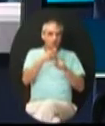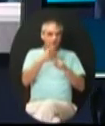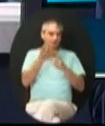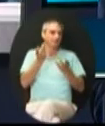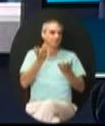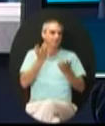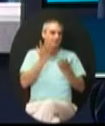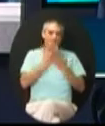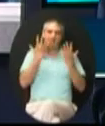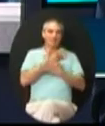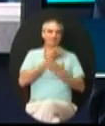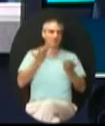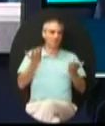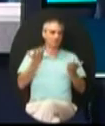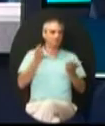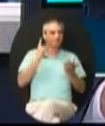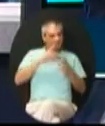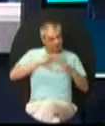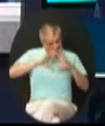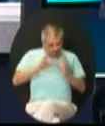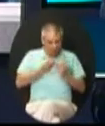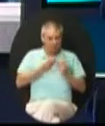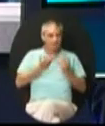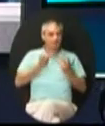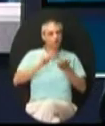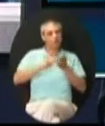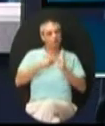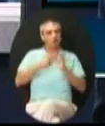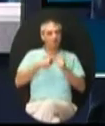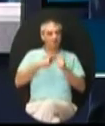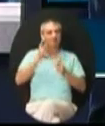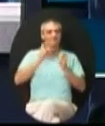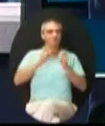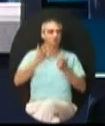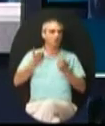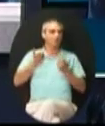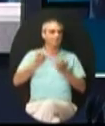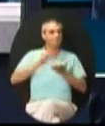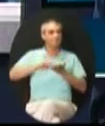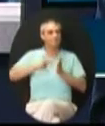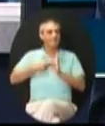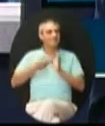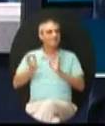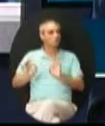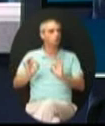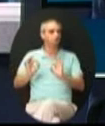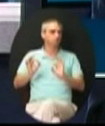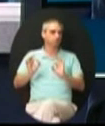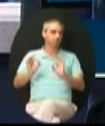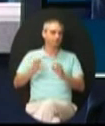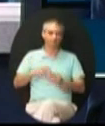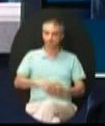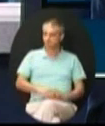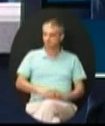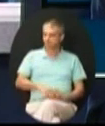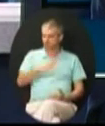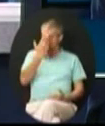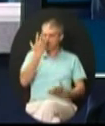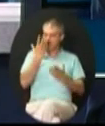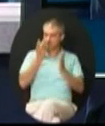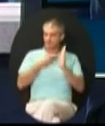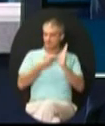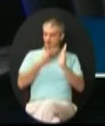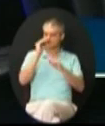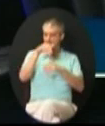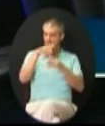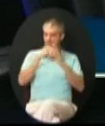נכנס בעצם בהפתעה, והיה צריך לגבש, אין סביבו פוליטיקאים ואנשי פוליסי, אנשי מדיניות מוכרים. אתה היית בבית הלבן לא מעט.